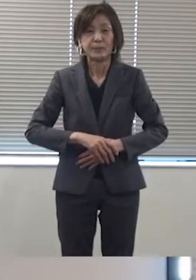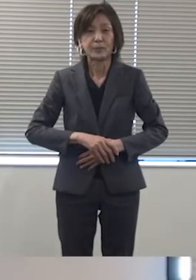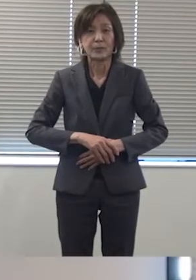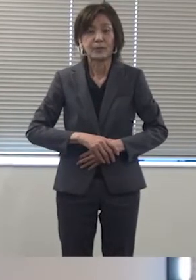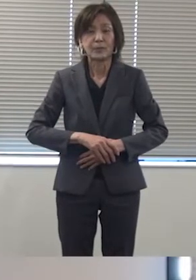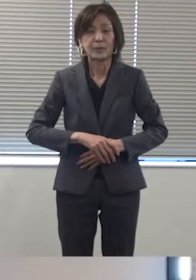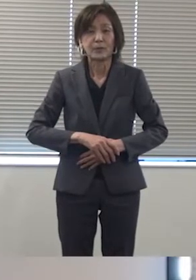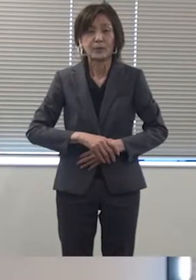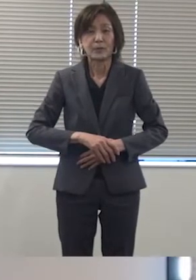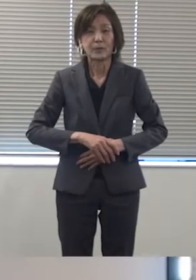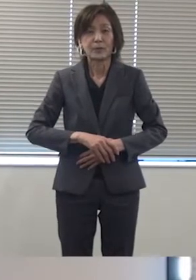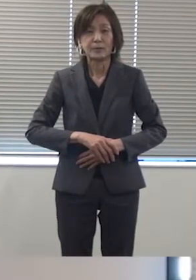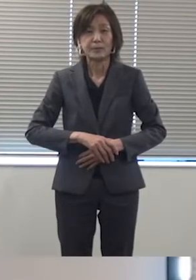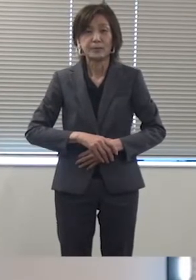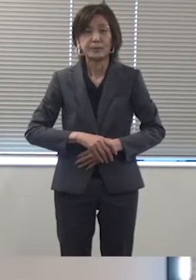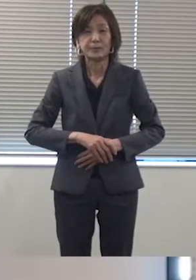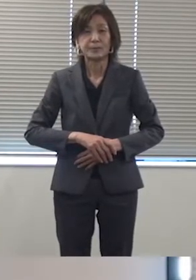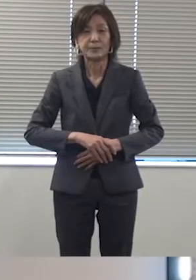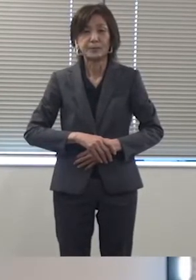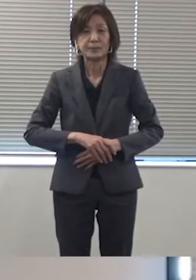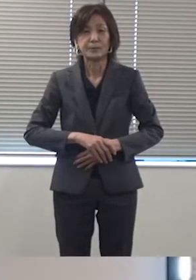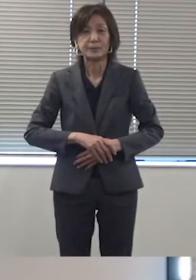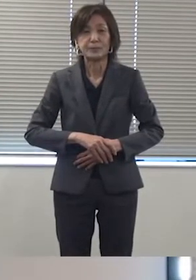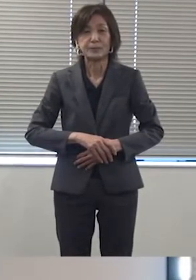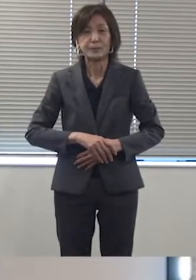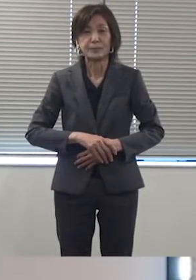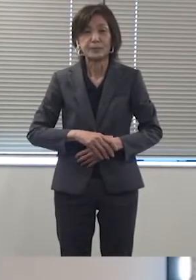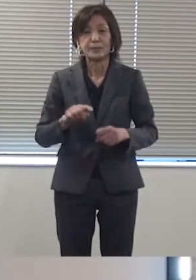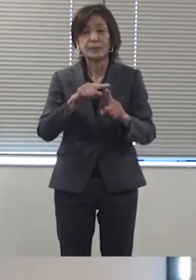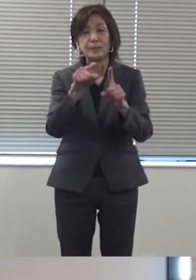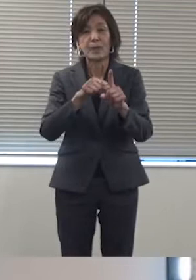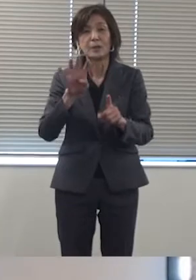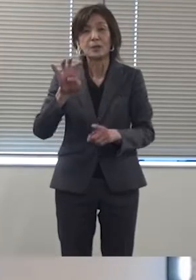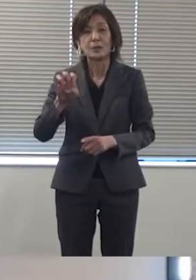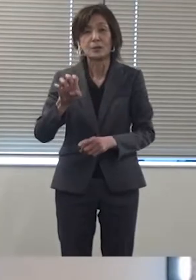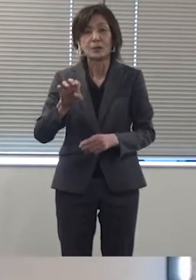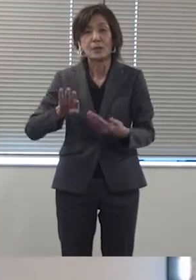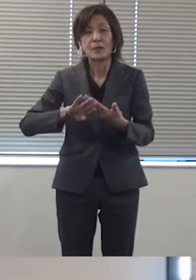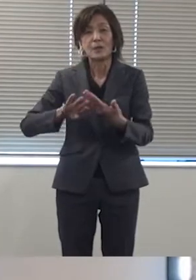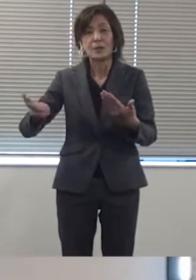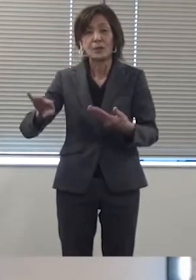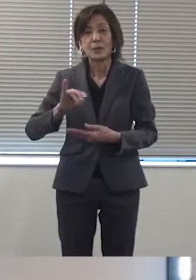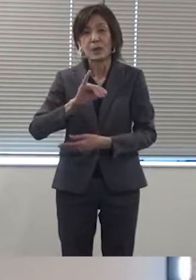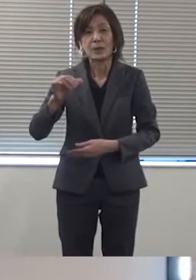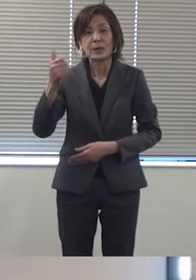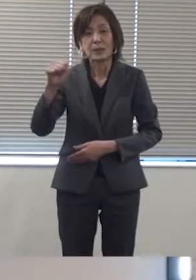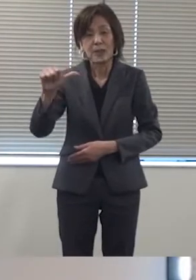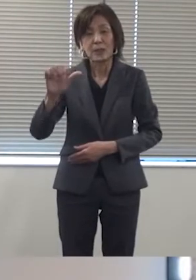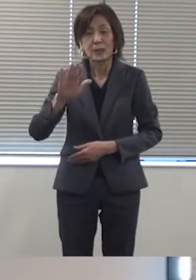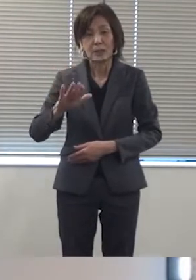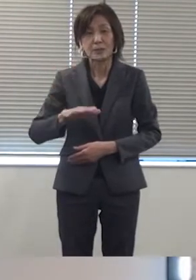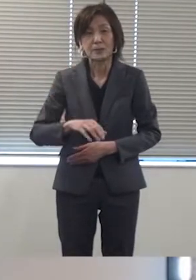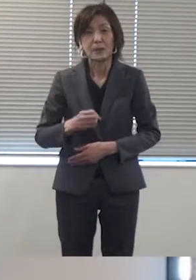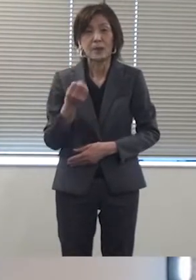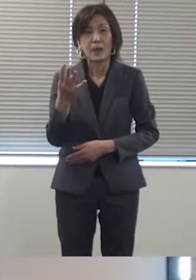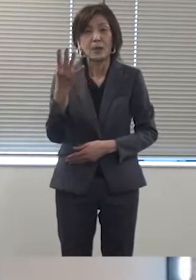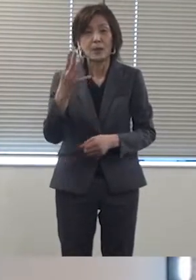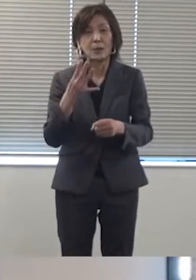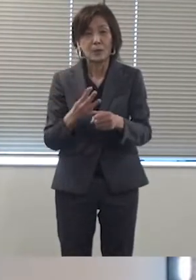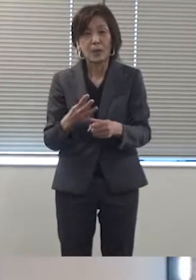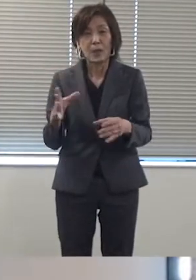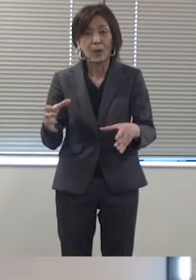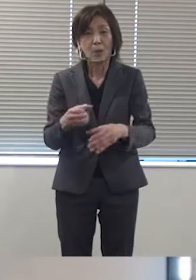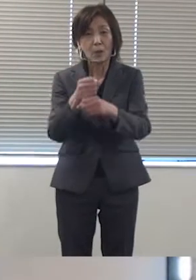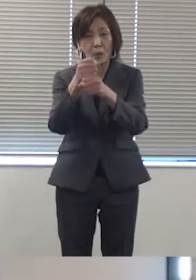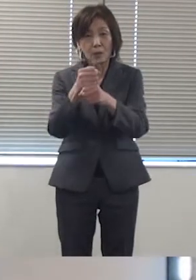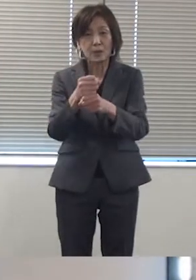40ページはその他議案でございますが、令和4年度における包括外部監査契約の締結や指導路線の廃